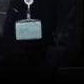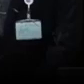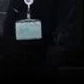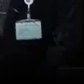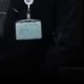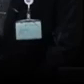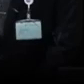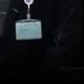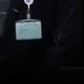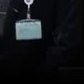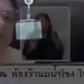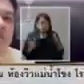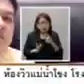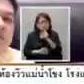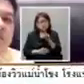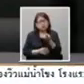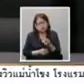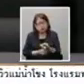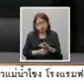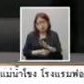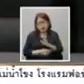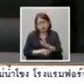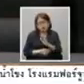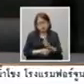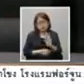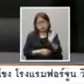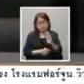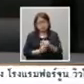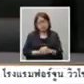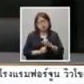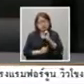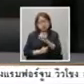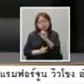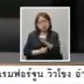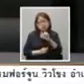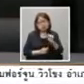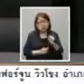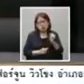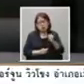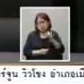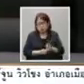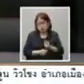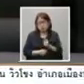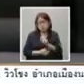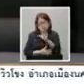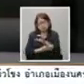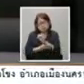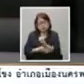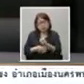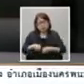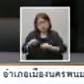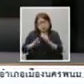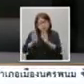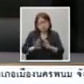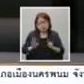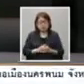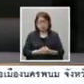แต่จะมาขีดวง ท่านประธาน จะมาบอกว่าสสผู้อภิปรายต้องพูดอย่างไรดิผมอยากให้ฟังแล้วช่วงนั้น แล้ว